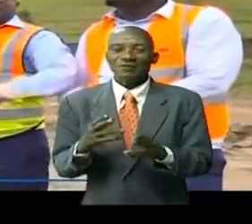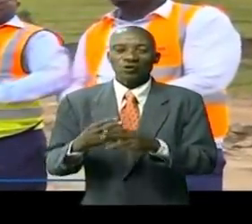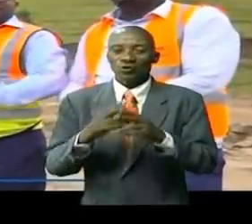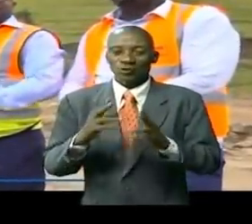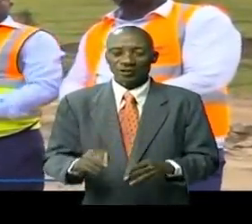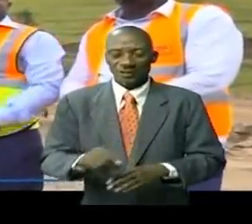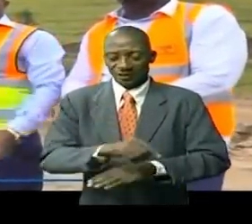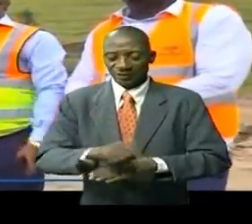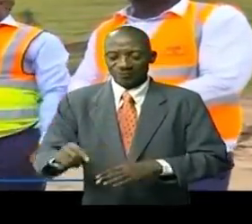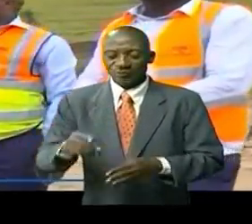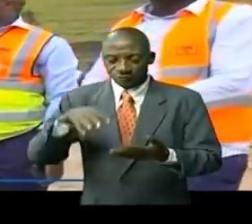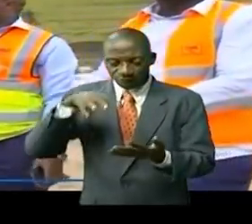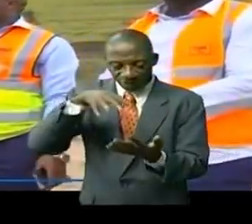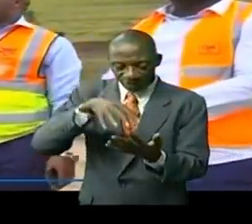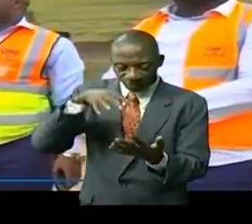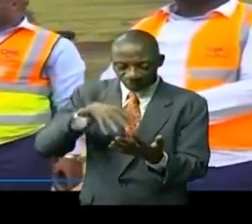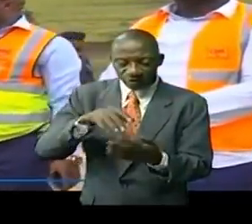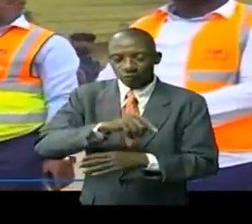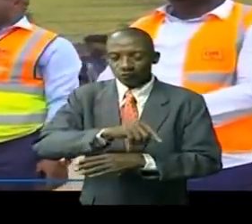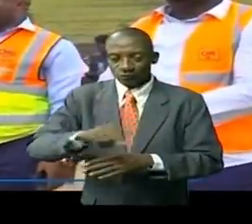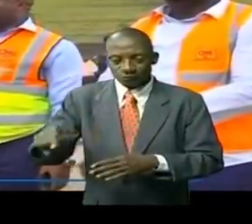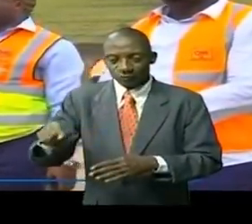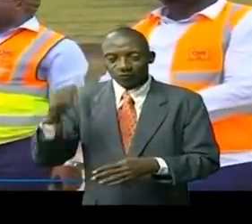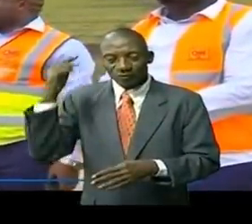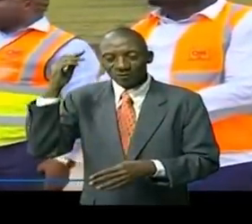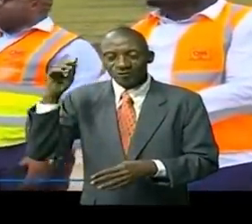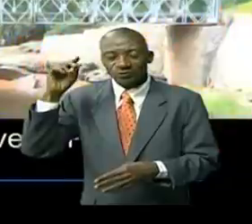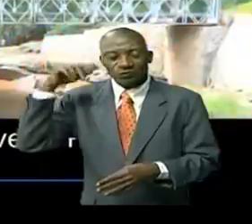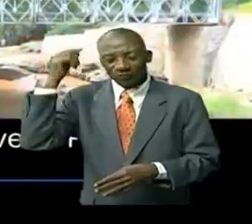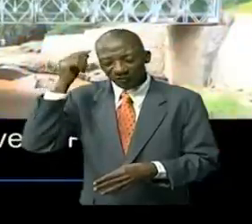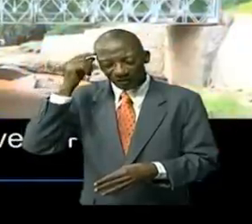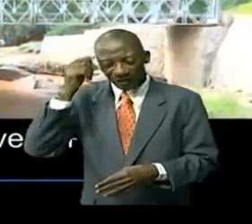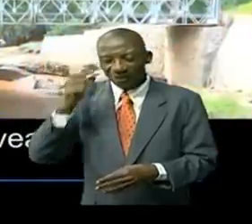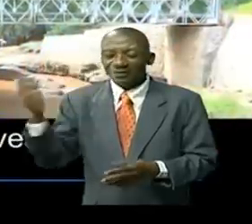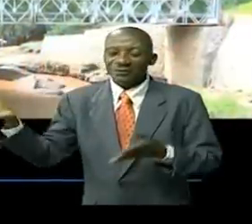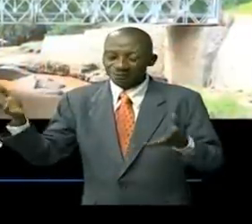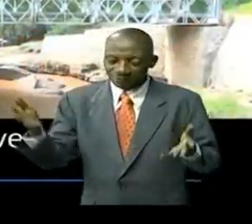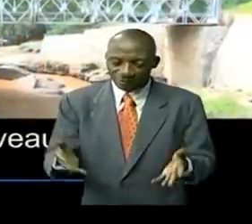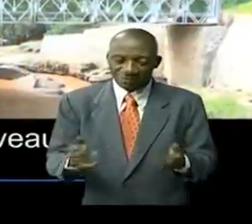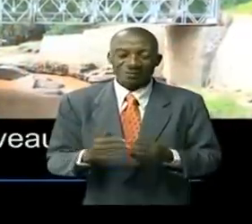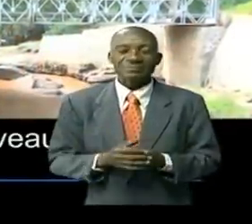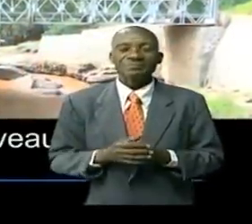cabinet du gouverneur du Nord Kivu, l'ingénieur Pacifique Pataoli. Maître David